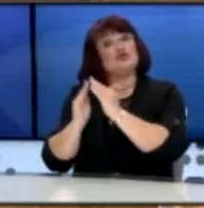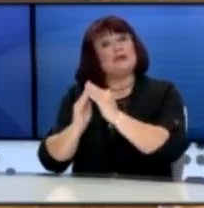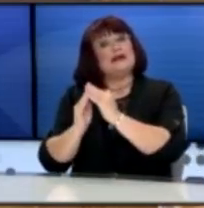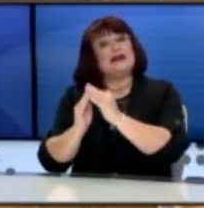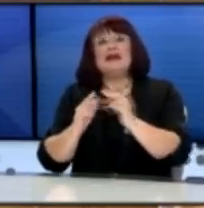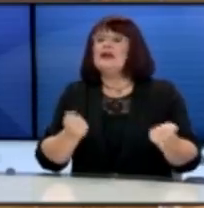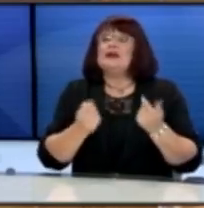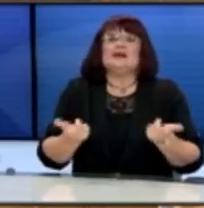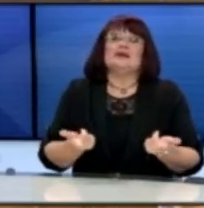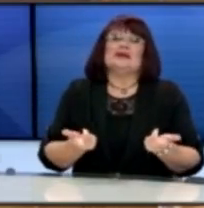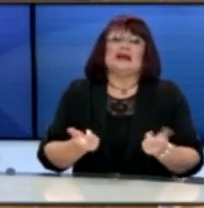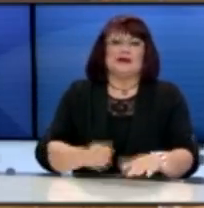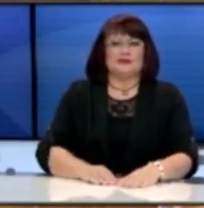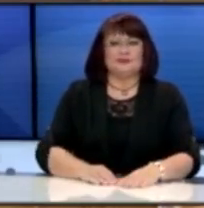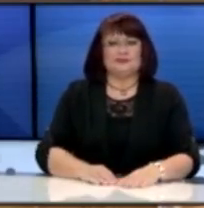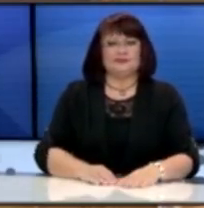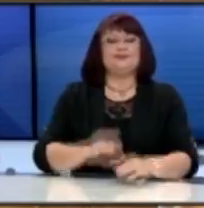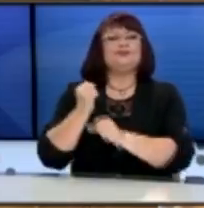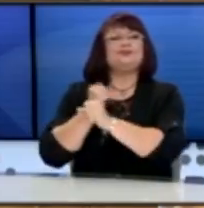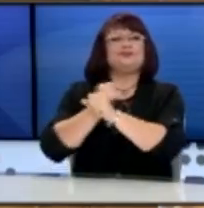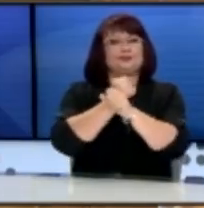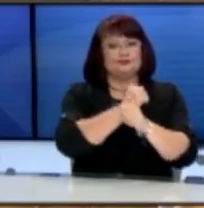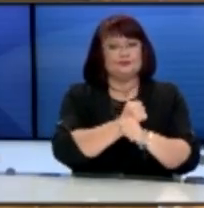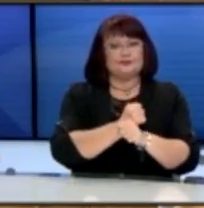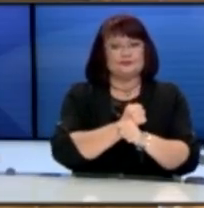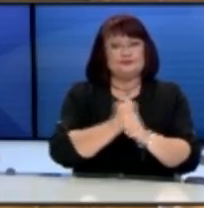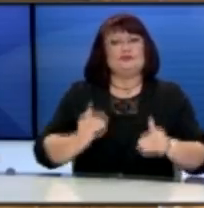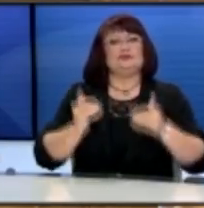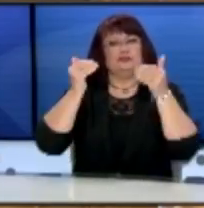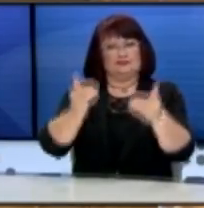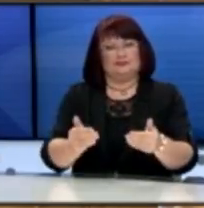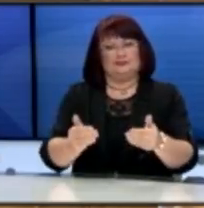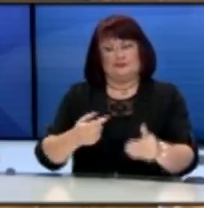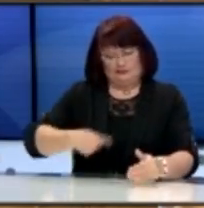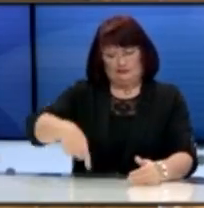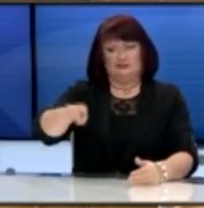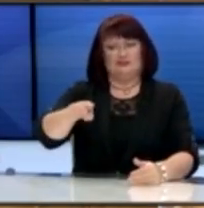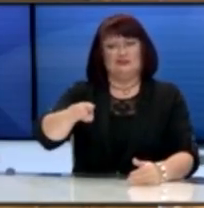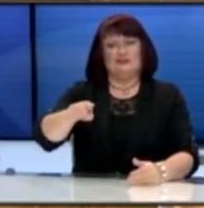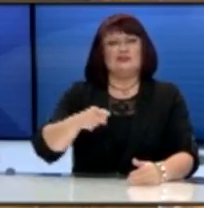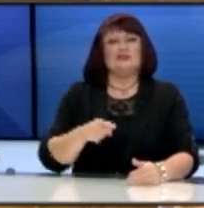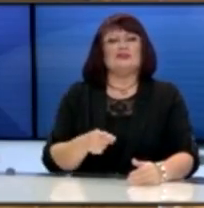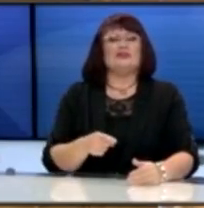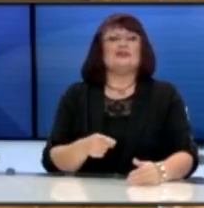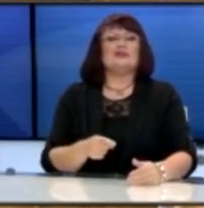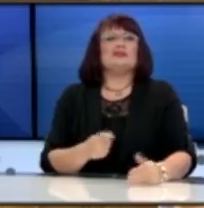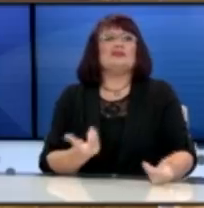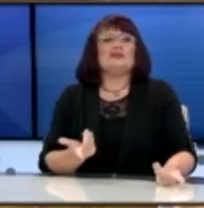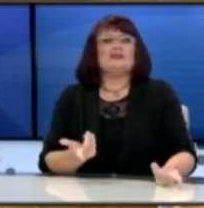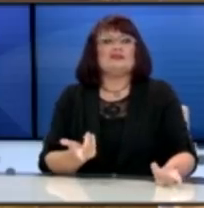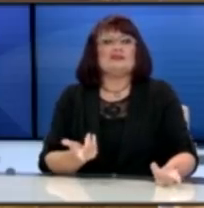Το μέτρο που αφορά τους εργαζόμενους, θέτοντάς τους σε αναστολή για το επόμενο διάστημα, πετάει